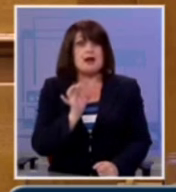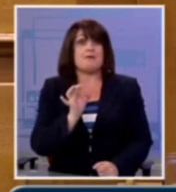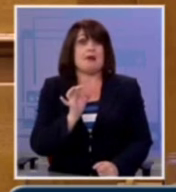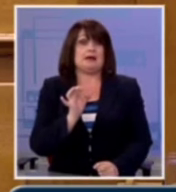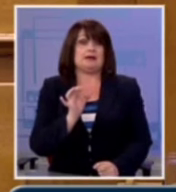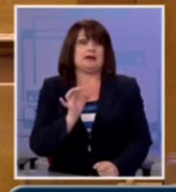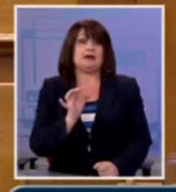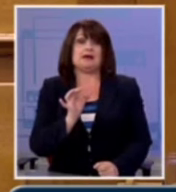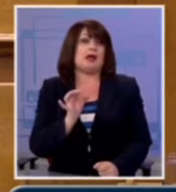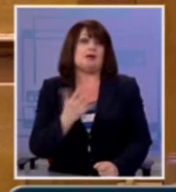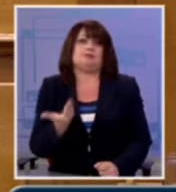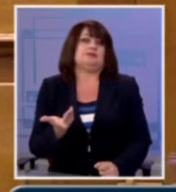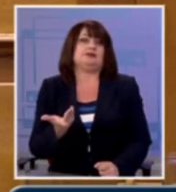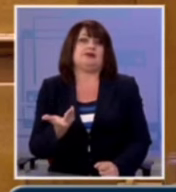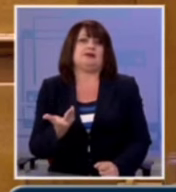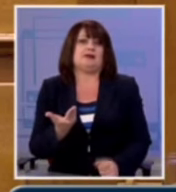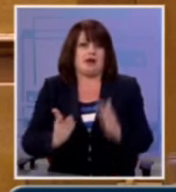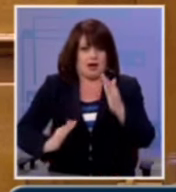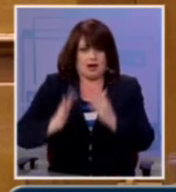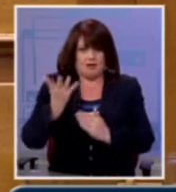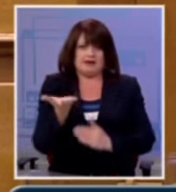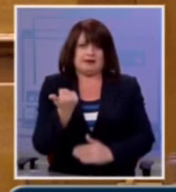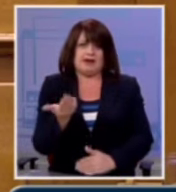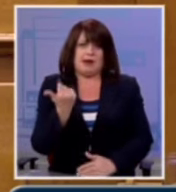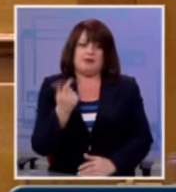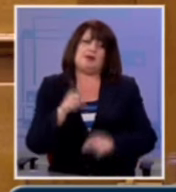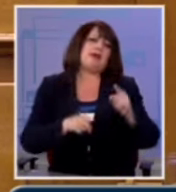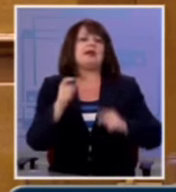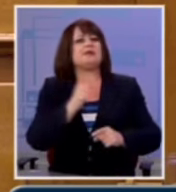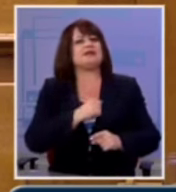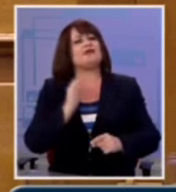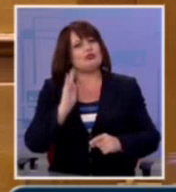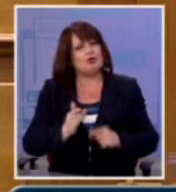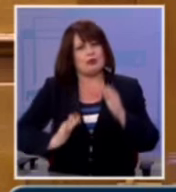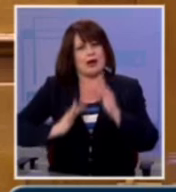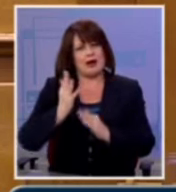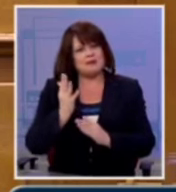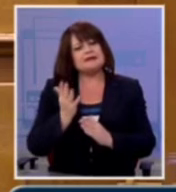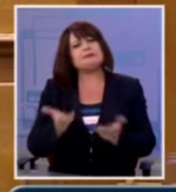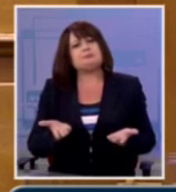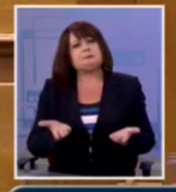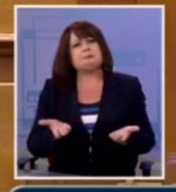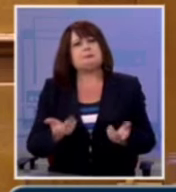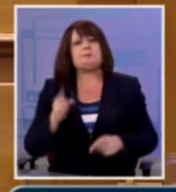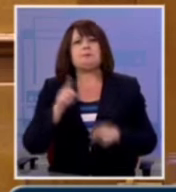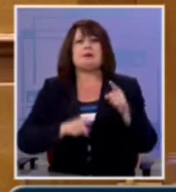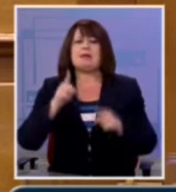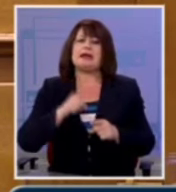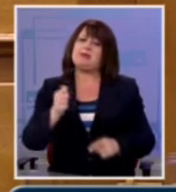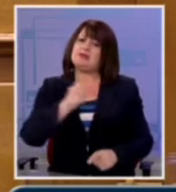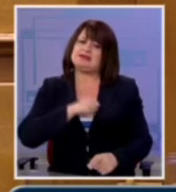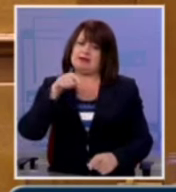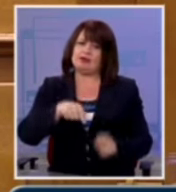δεν πρόκειται να δημιουργήσουν κανένα αναπτυξιακό δεδομένο. Κάποιοι πιστεύουν ότι θα δημιουργήσουν, προφανώς κάποιοι που τα